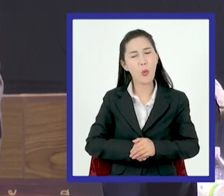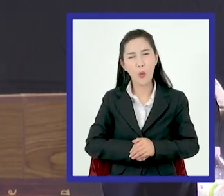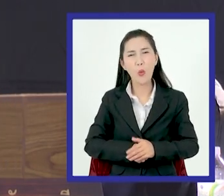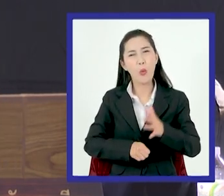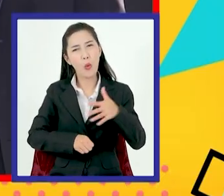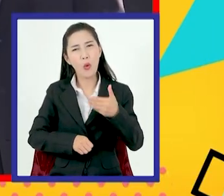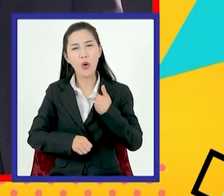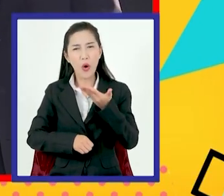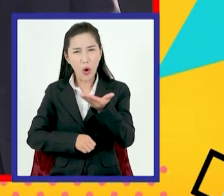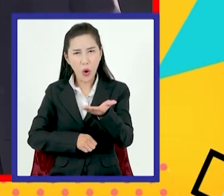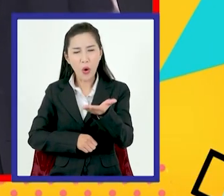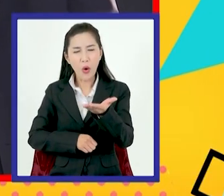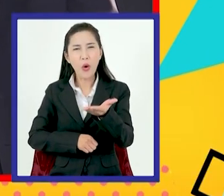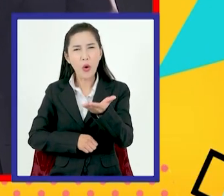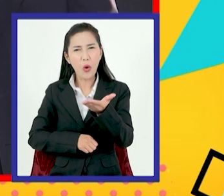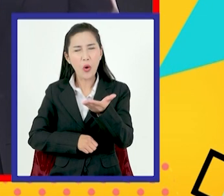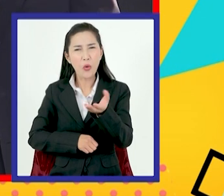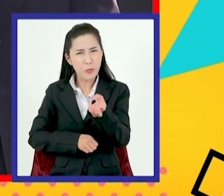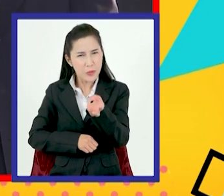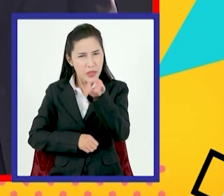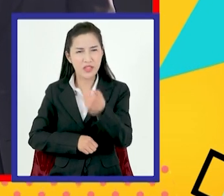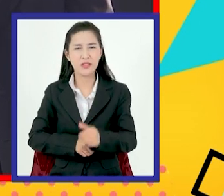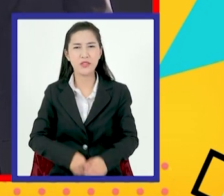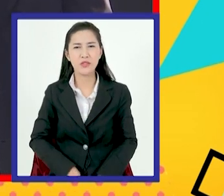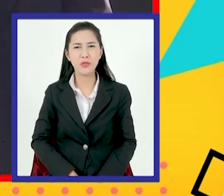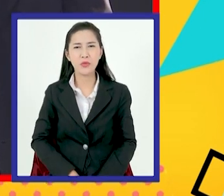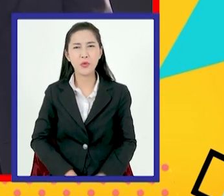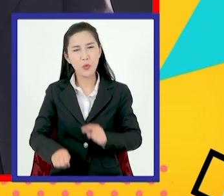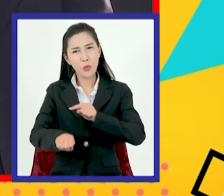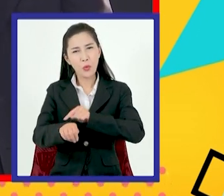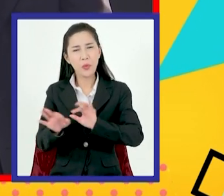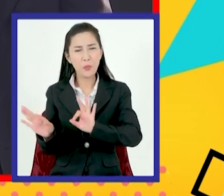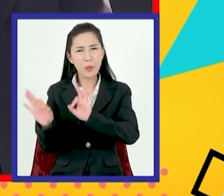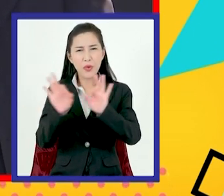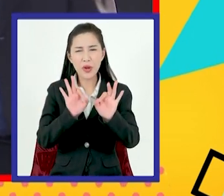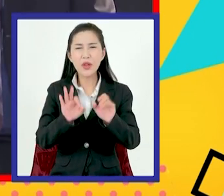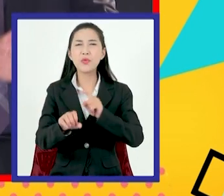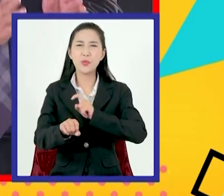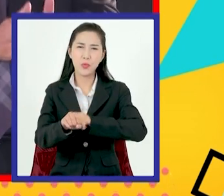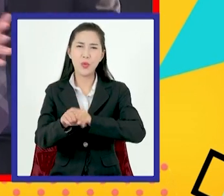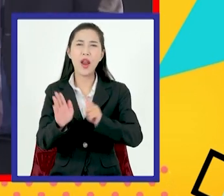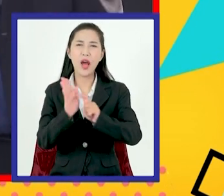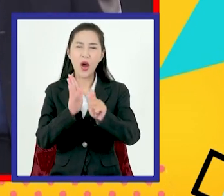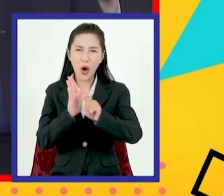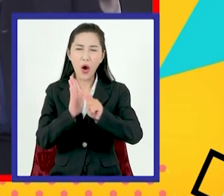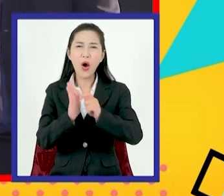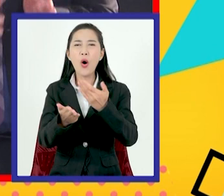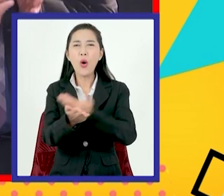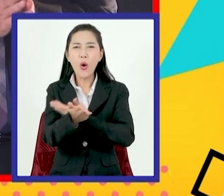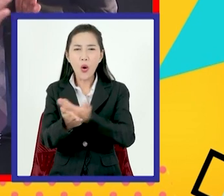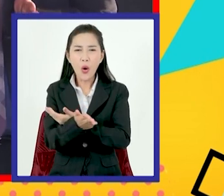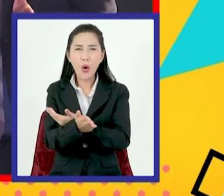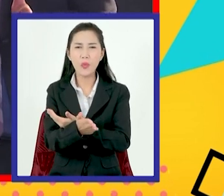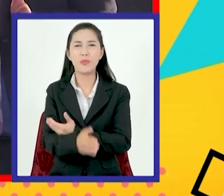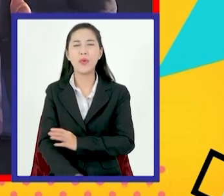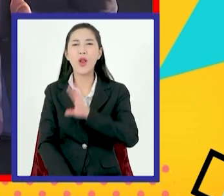ผมขอขยับนิดเดียวครับเวลาออกหวยวันหนึ่งสองงวดเนี่ยนะฮะขยับจาก8โมงกับ6โมงเป็น6โม